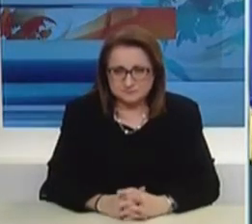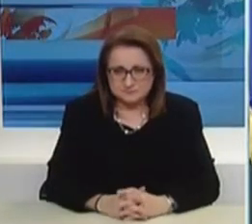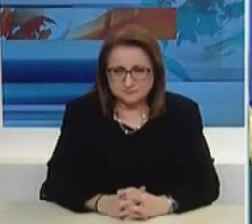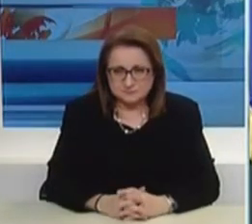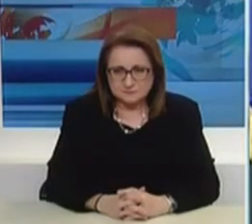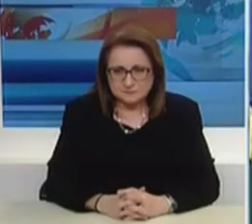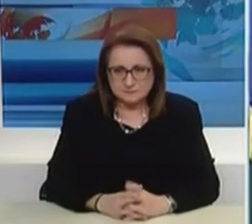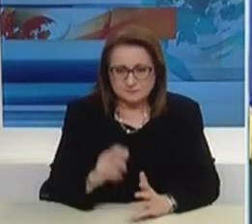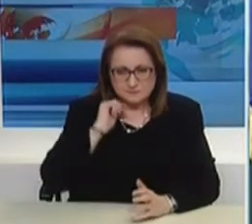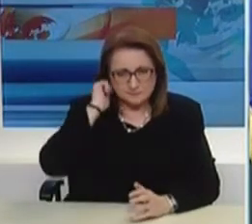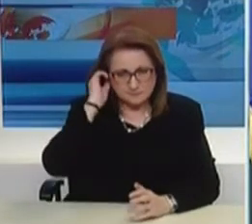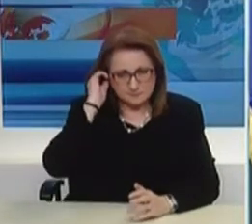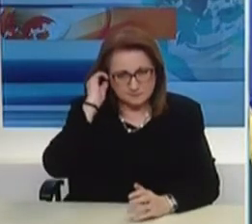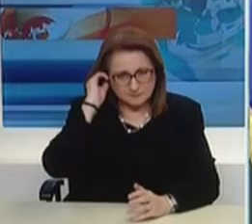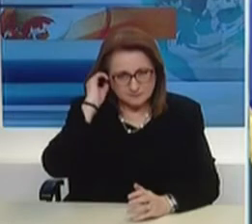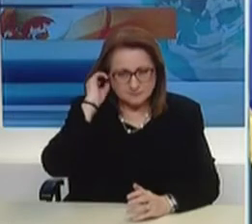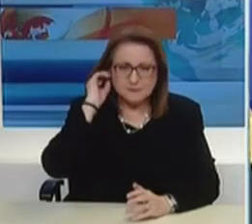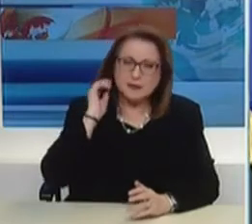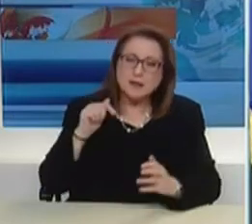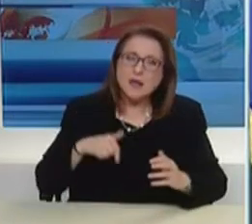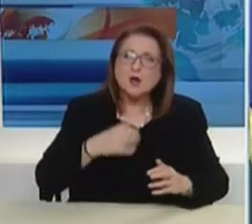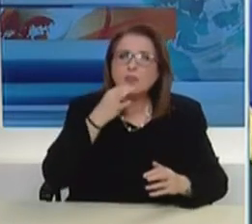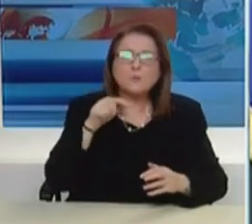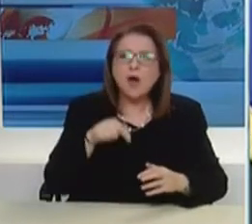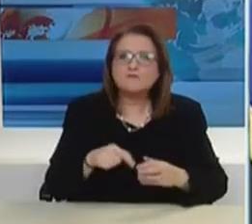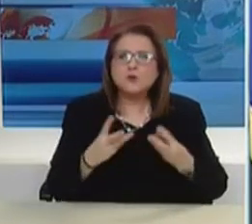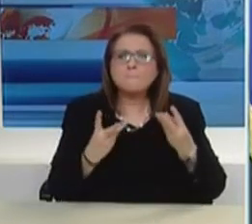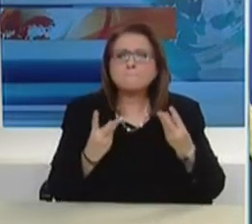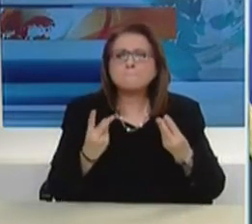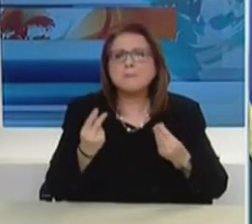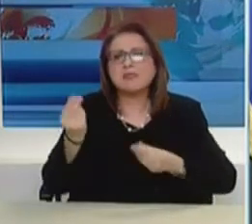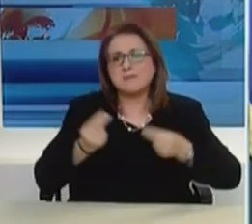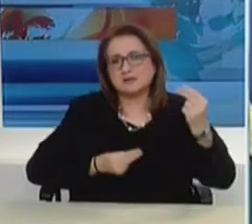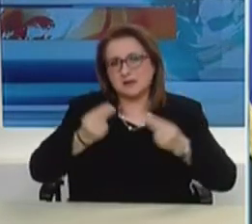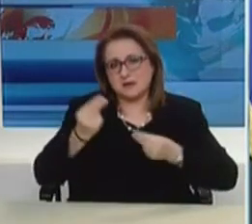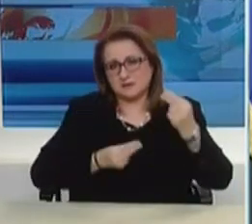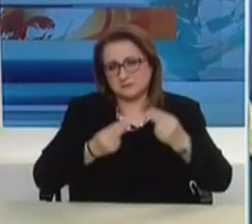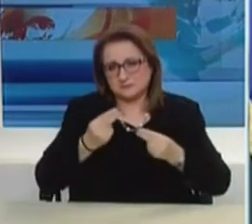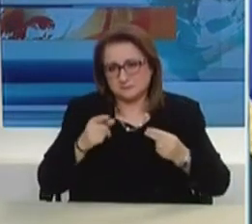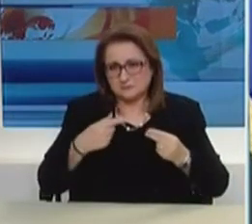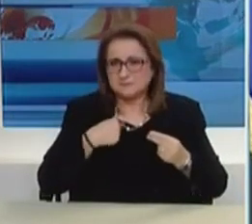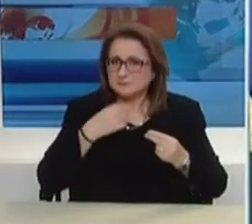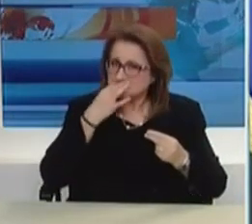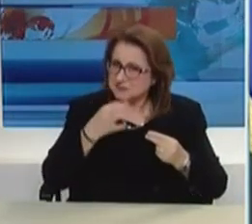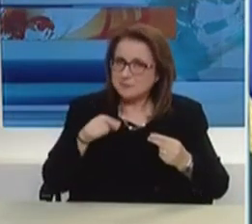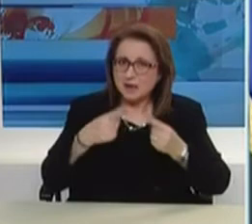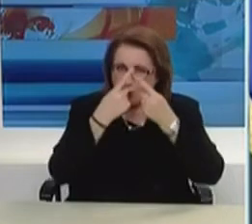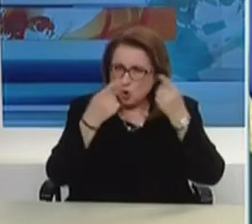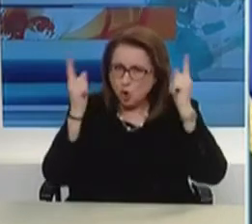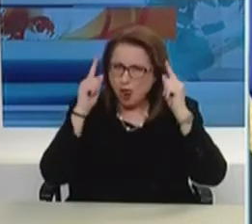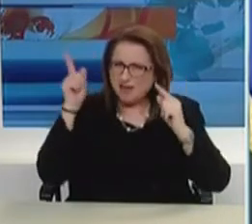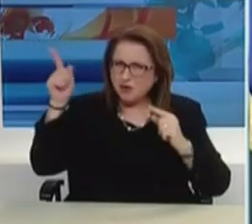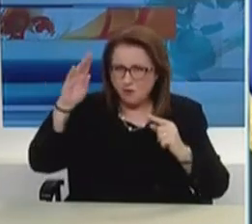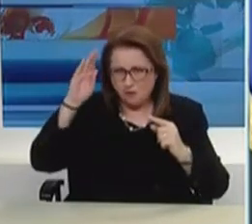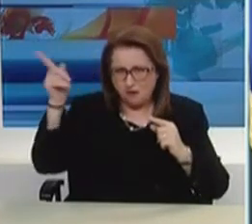Να πω ότι αυτό είναι μαθηματικές εκτιμήσεις, οι οποίες προκύπτουν εν πωλής και από τη δουλειά των συναδέλφων στο Imperial College.